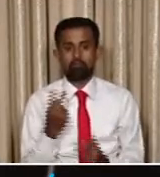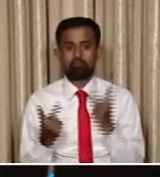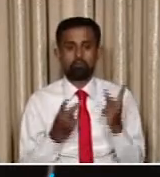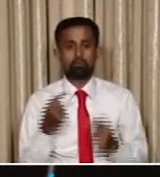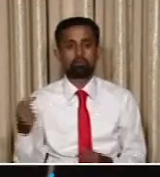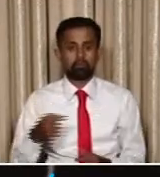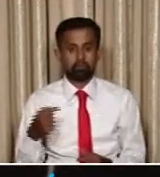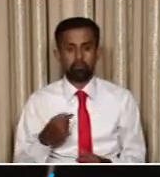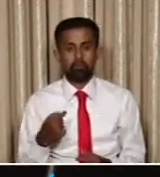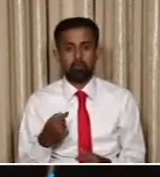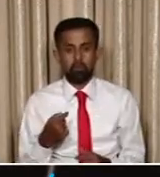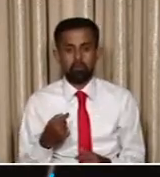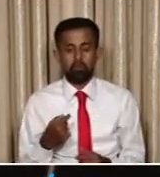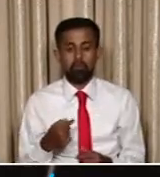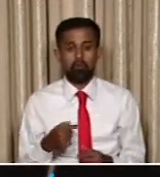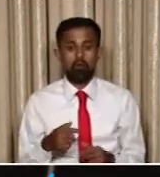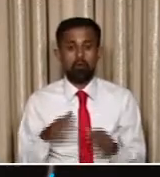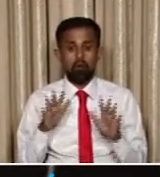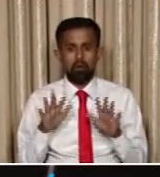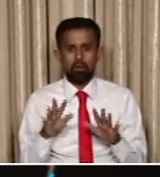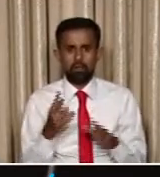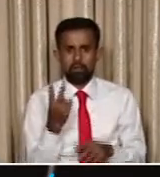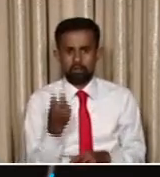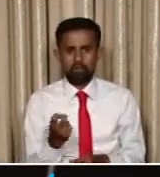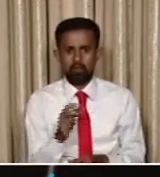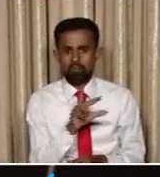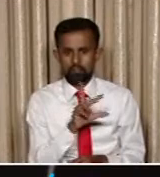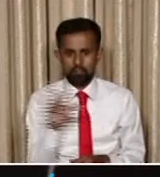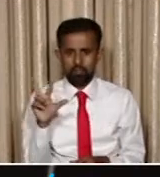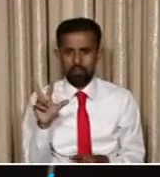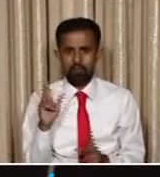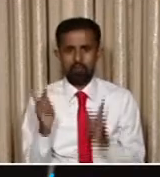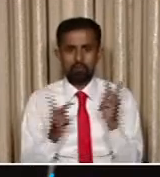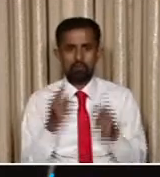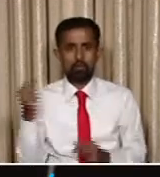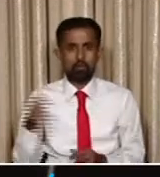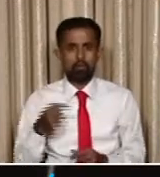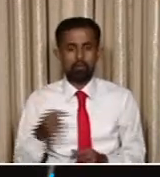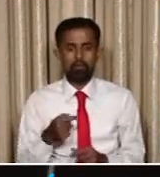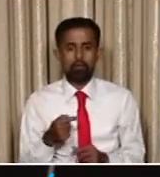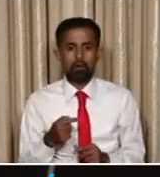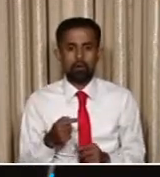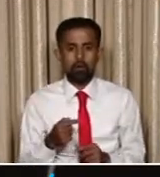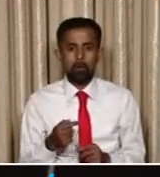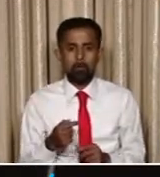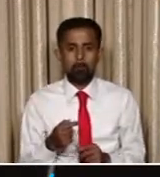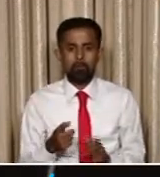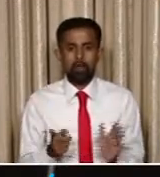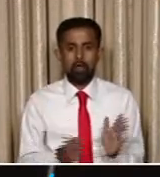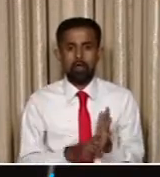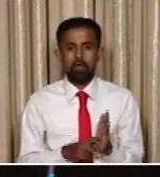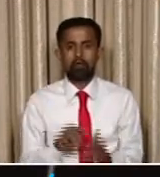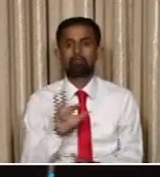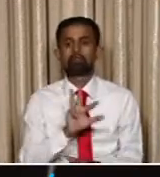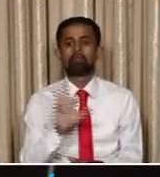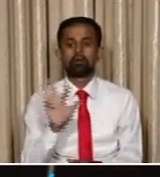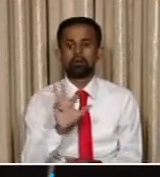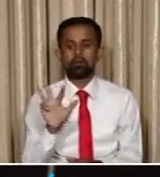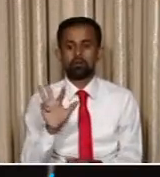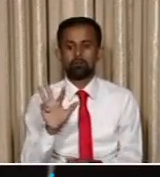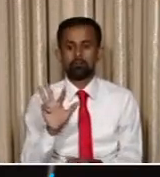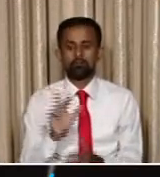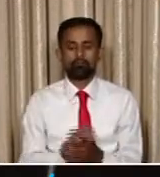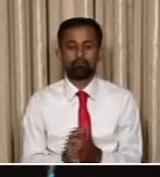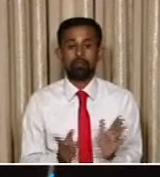එන්න. මොකද අන්තිම වරට 2018 සංචාරකයෝ පැමිණලා තිබුණේ 119යි.